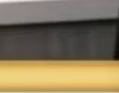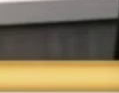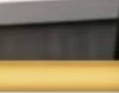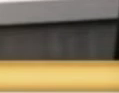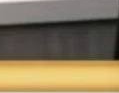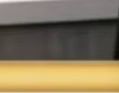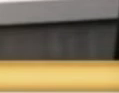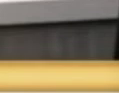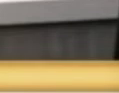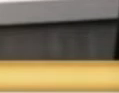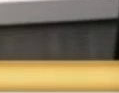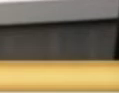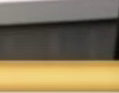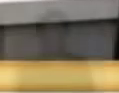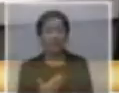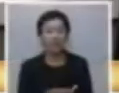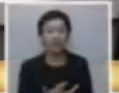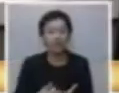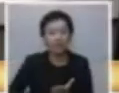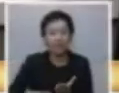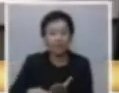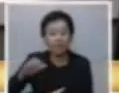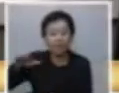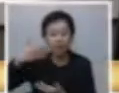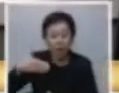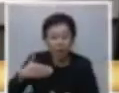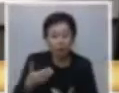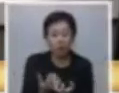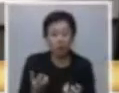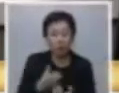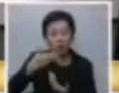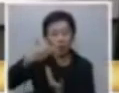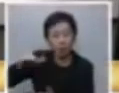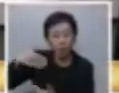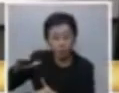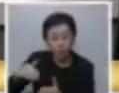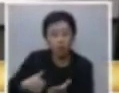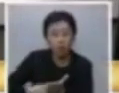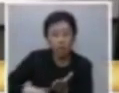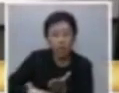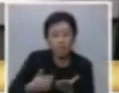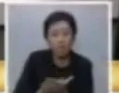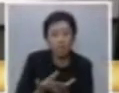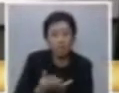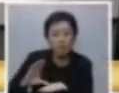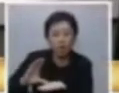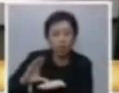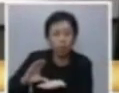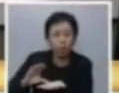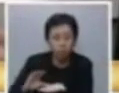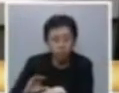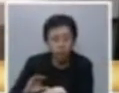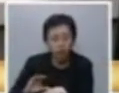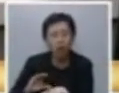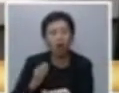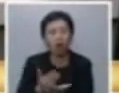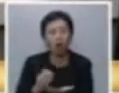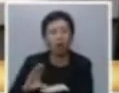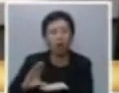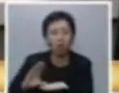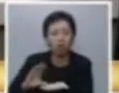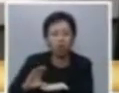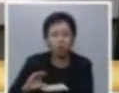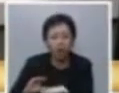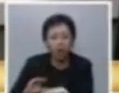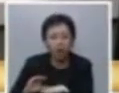ที่เก็บจากการนำเข้าจากการส่งออกเนี่ยนะครับ มันก็ลดลงเป็นเม็ดเงินตามเข้ามาอีก